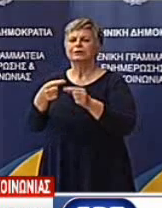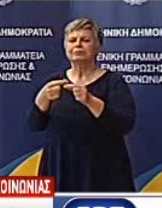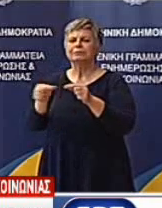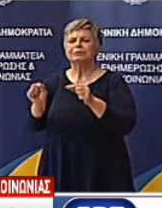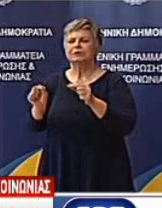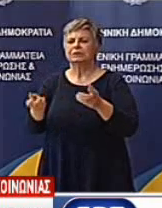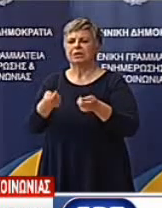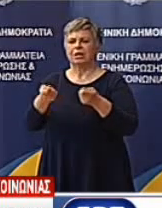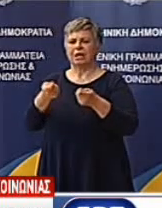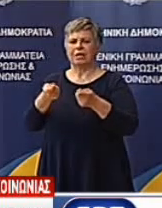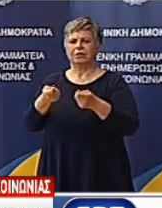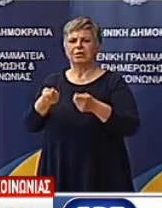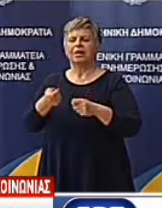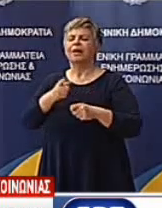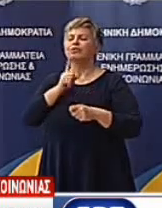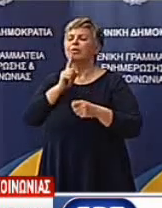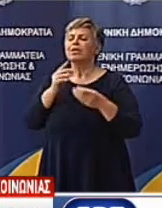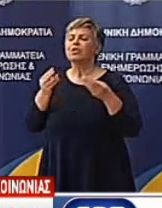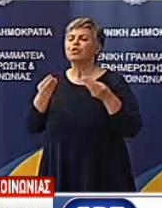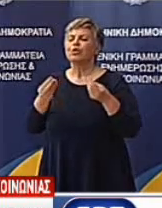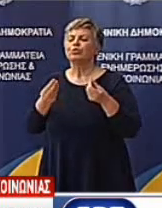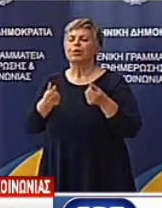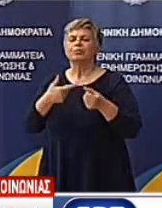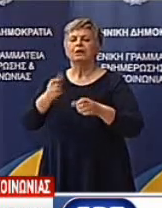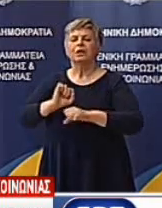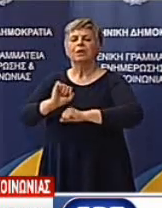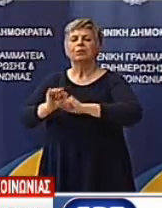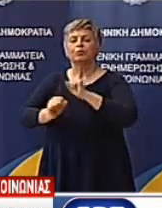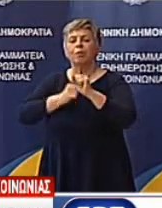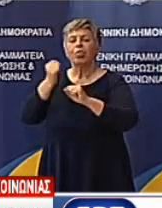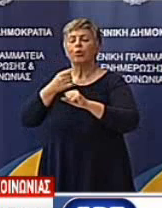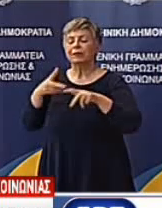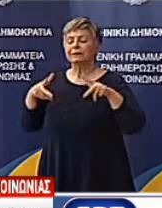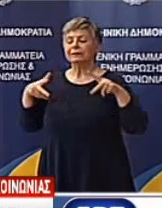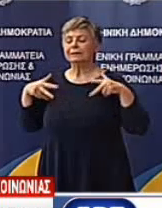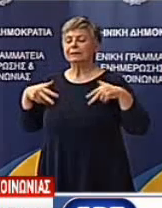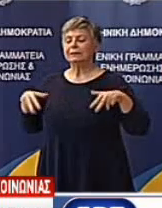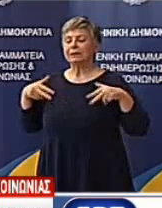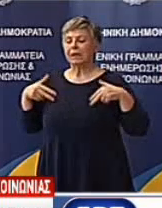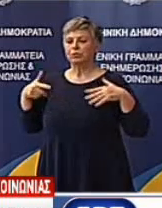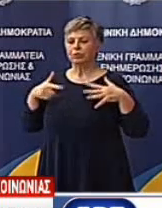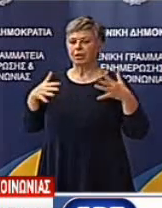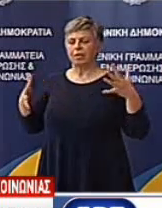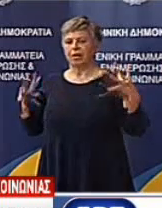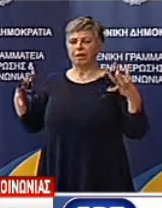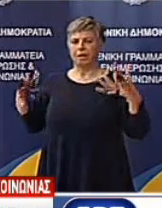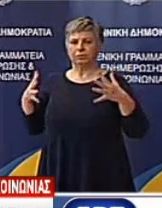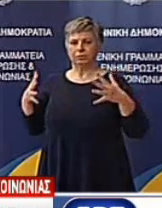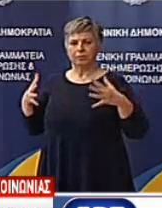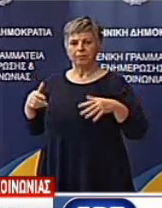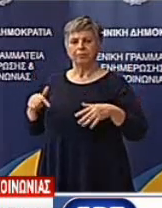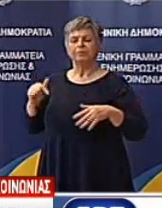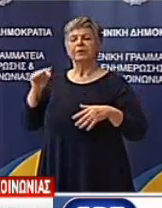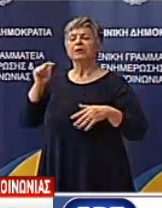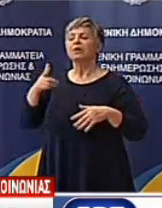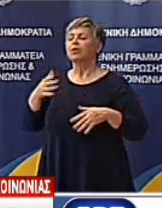σαν αυτό που περιγράψατε, όπως η προσπάθεια αποσταθεροποίησης στην οποία αναφέρθηκα και στο εισαγωγικό μου σημείωμα. Αναφέρθηκα στο εσωτερικό